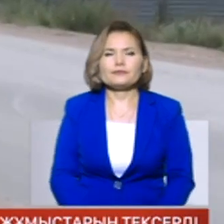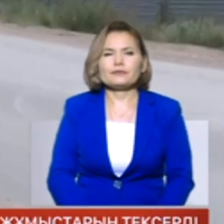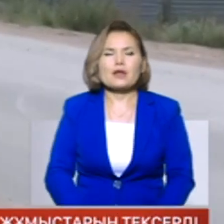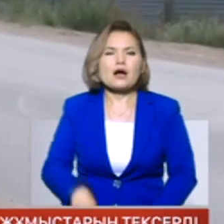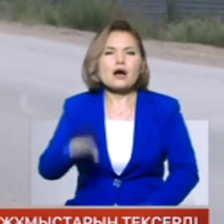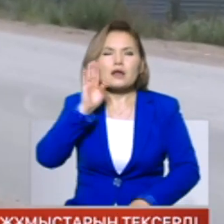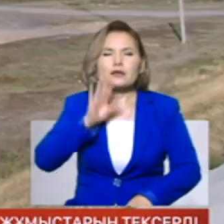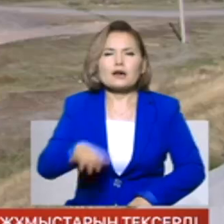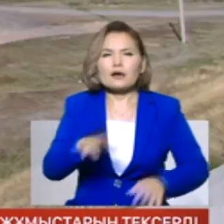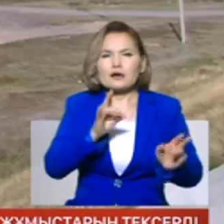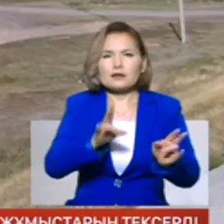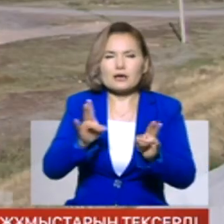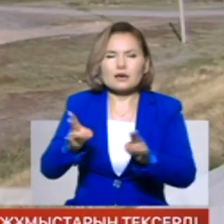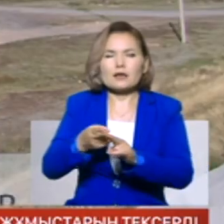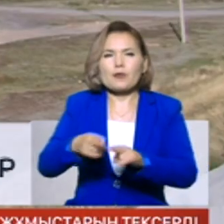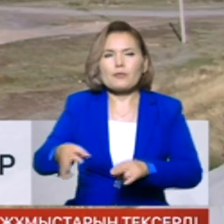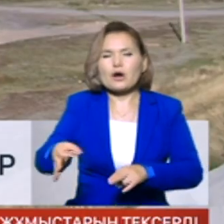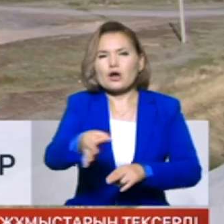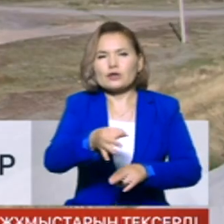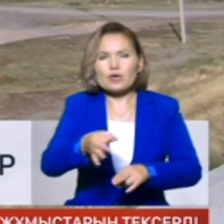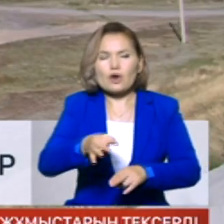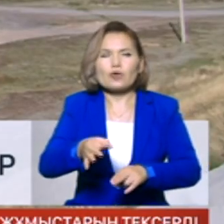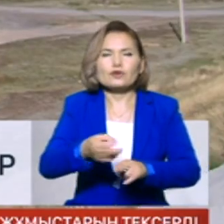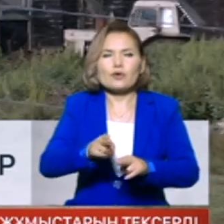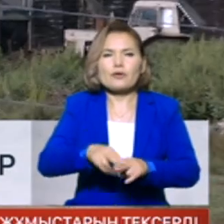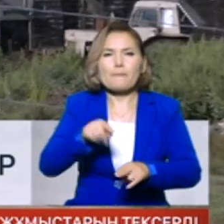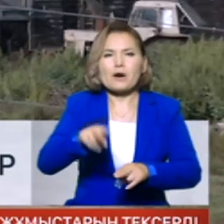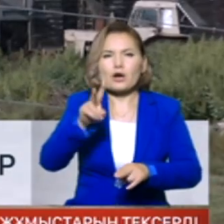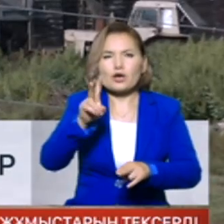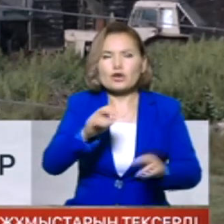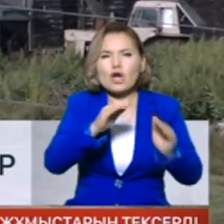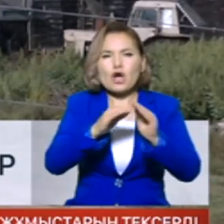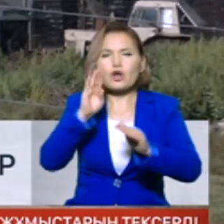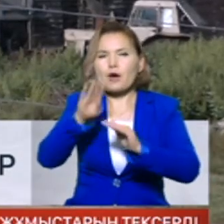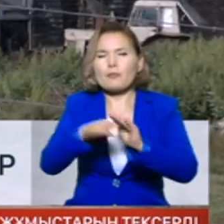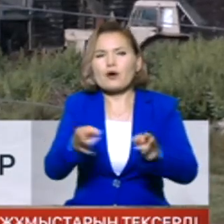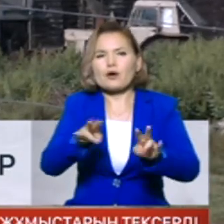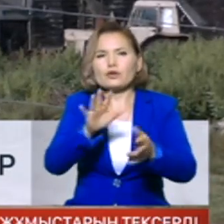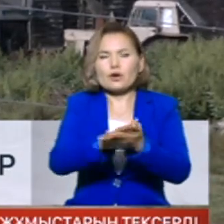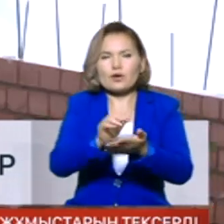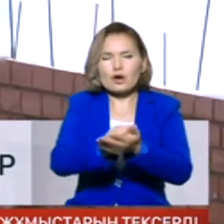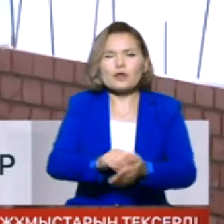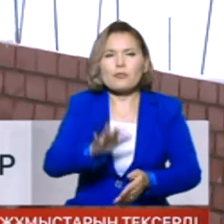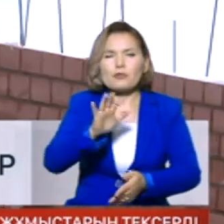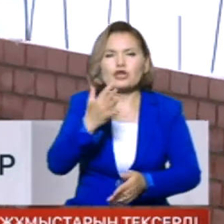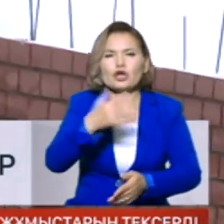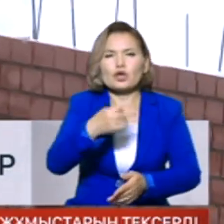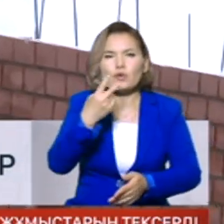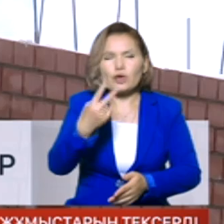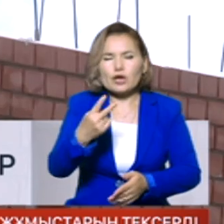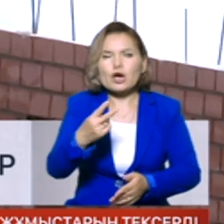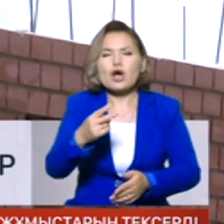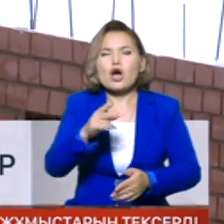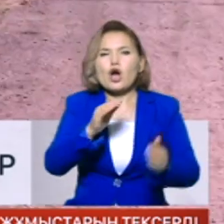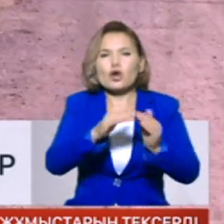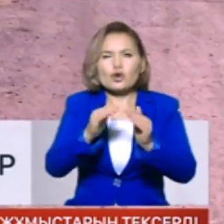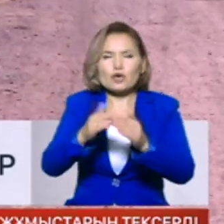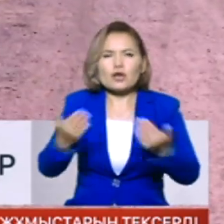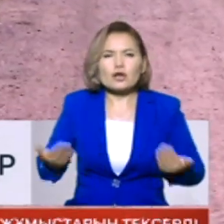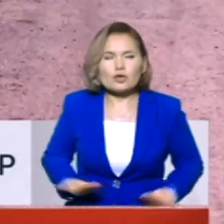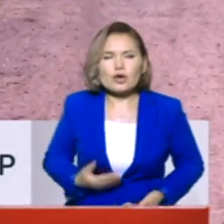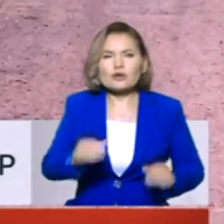Тасқын кезінде облыста 1200-ден астам үйді су шайып кеткен. 552 үй тұруға жарамсыз деп танылды. Ал қираған нысандарды қалпына